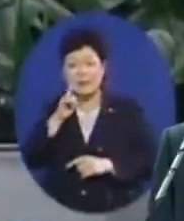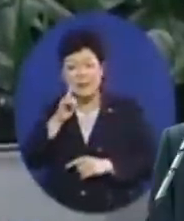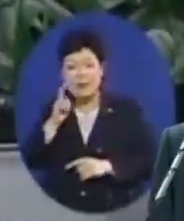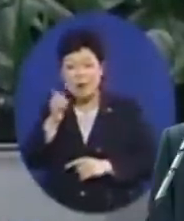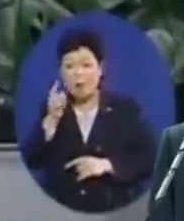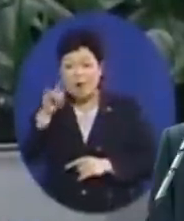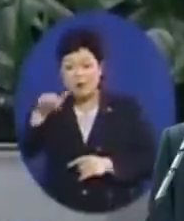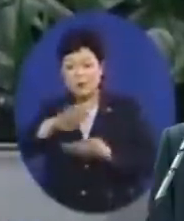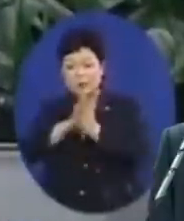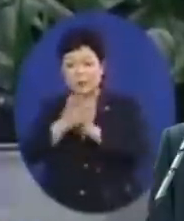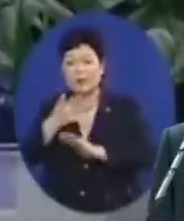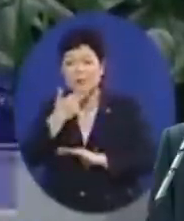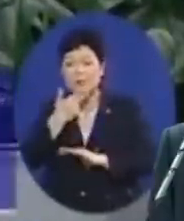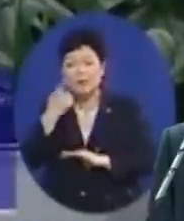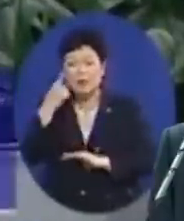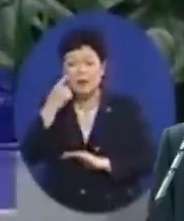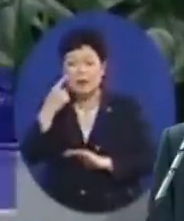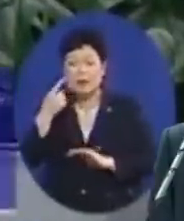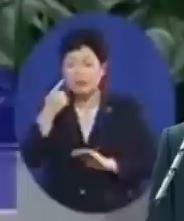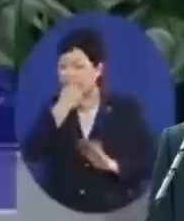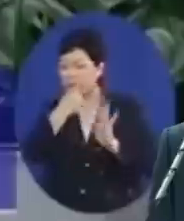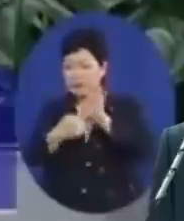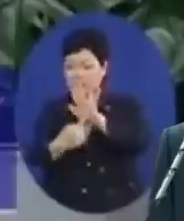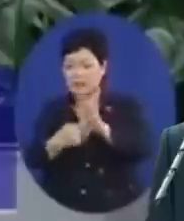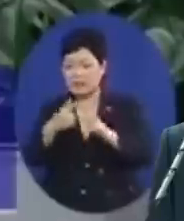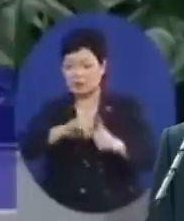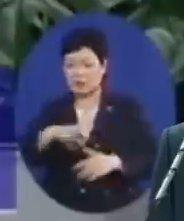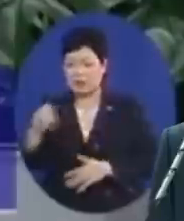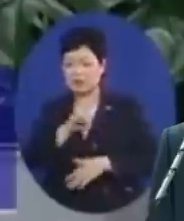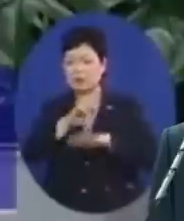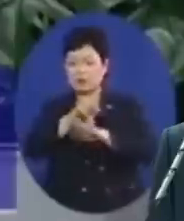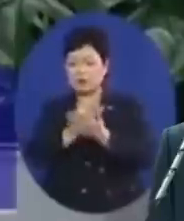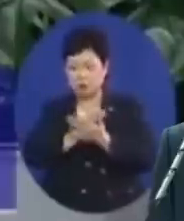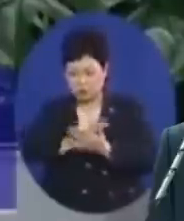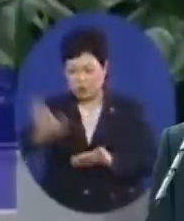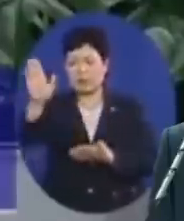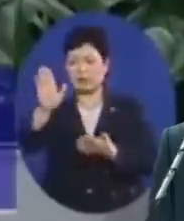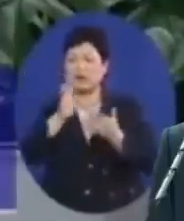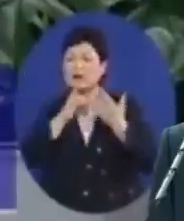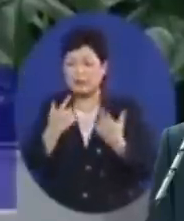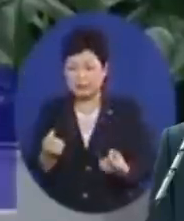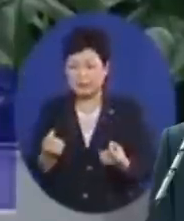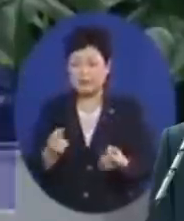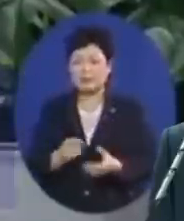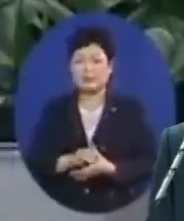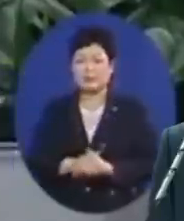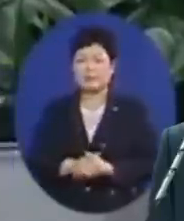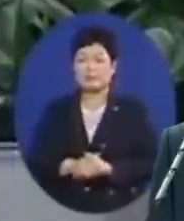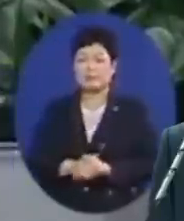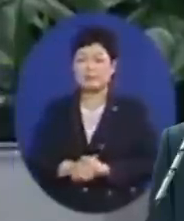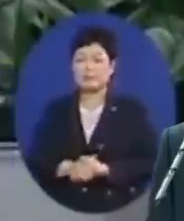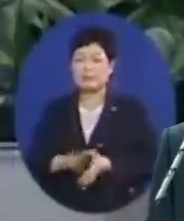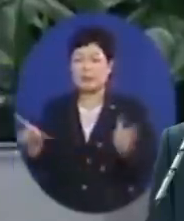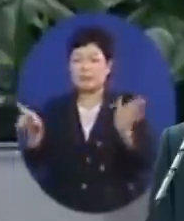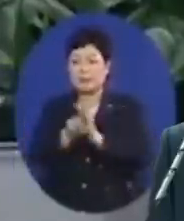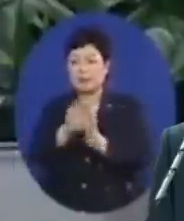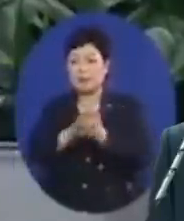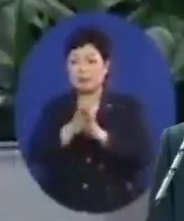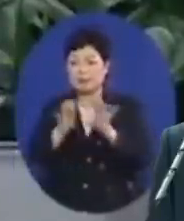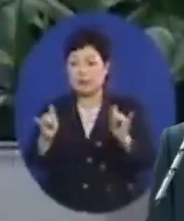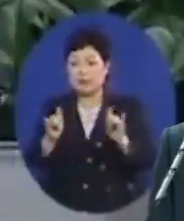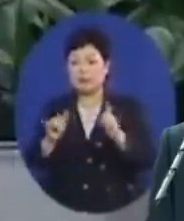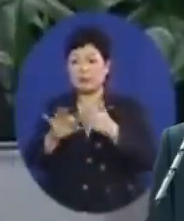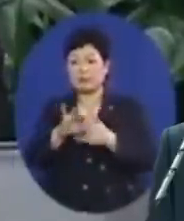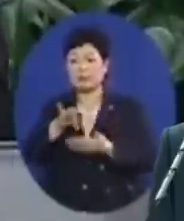말씀에 이런 표적이 따르니 곧 그들이 내 이름으로 귀신을 쫓아내겠다는 것입니다. 안 믿는 자면